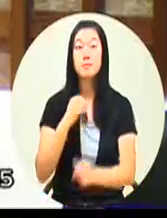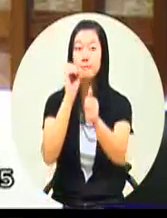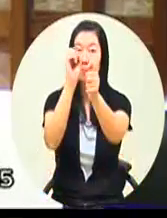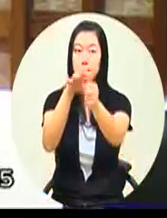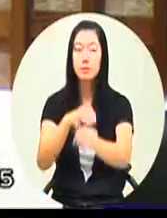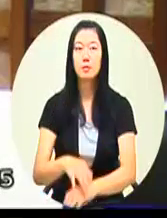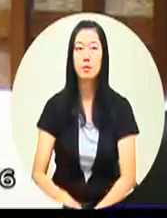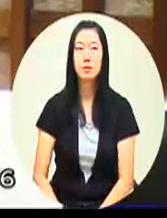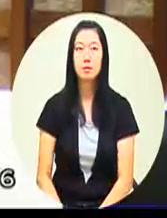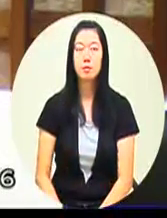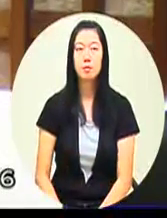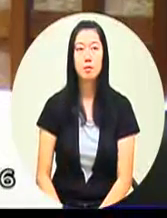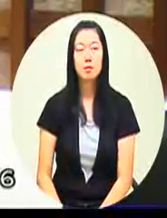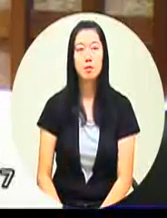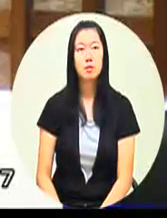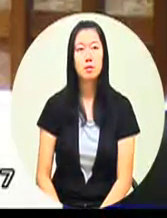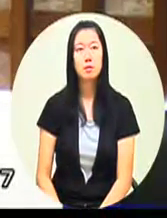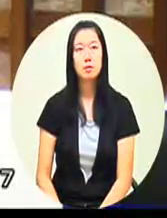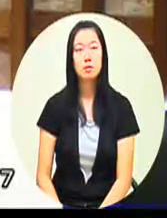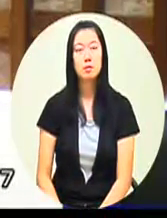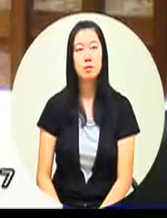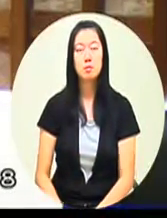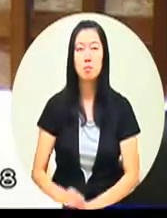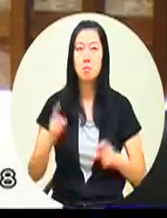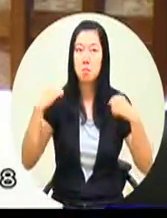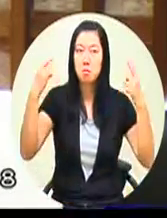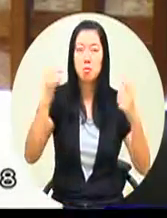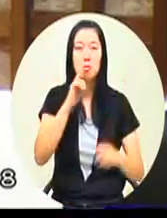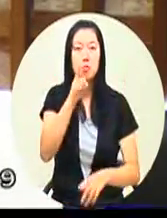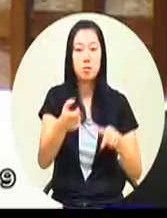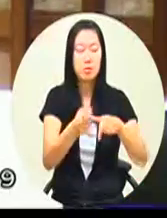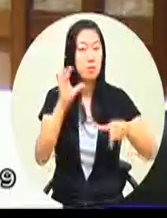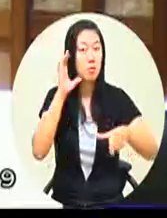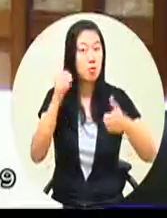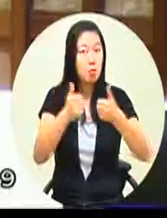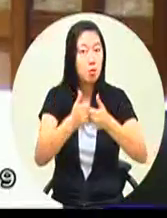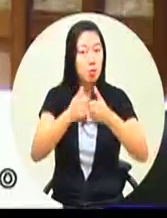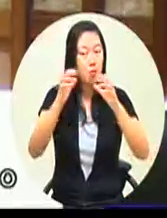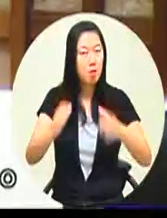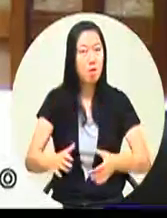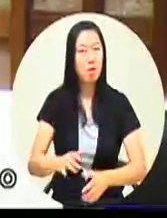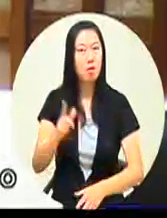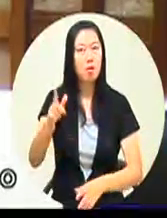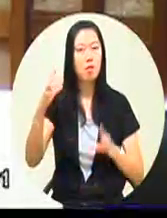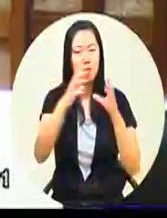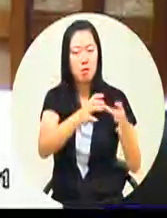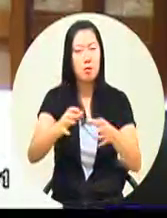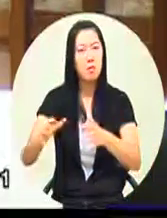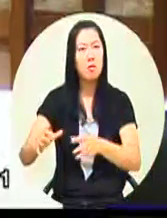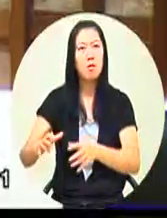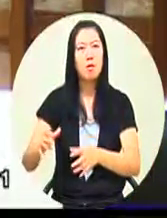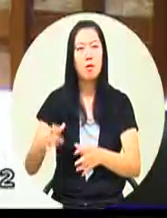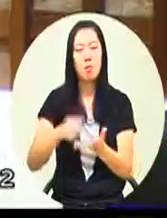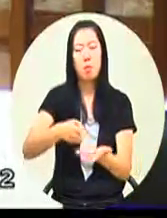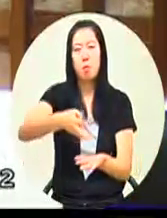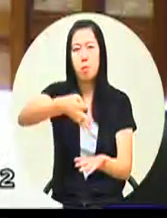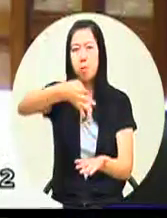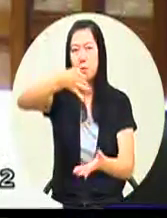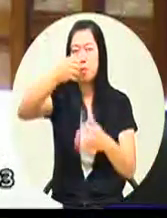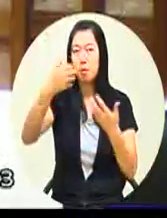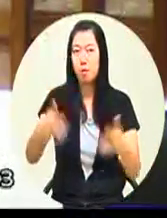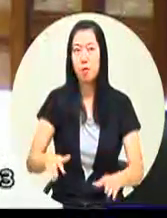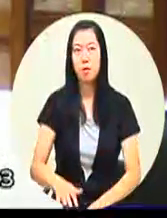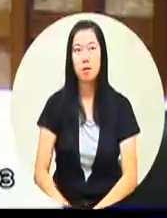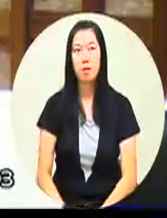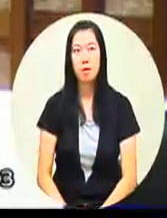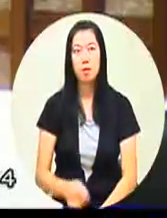讲事实啦，定不是咧去讲开公听会，迄、那个公听会已经开过可能几十遍啊啦，像我。